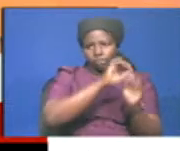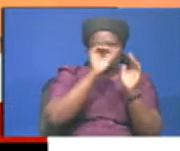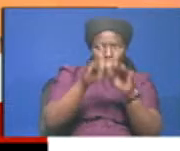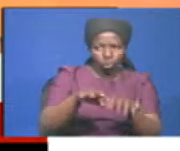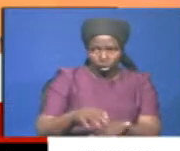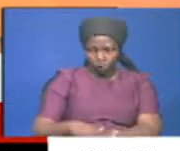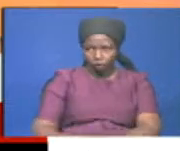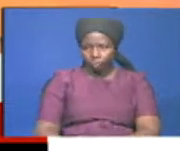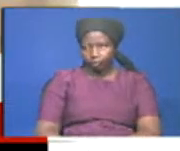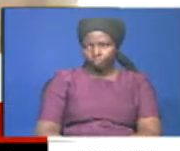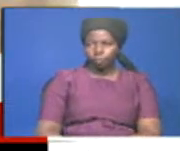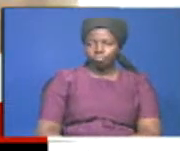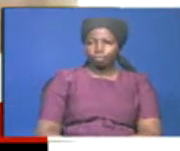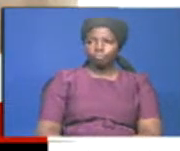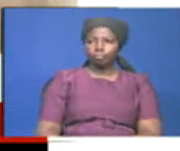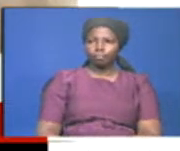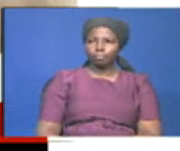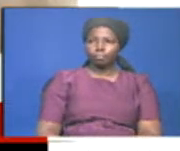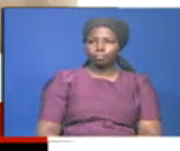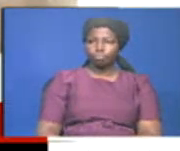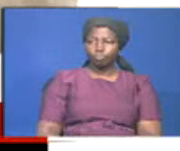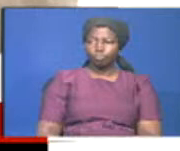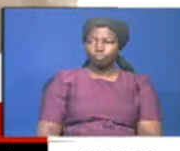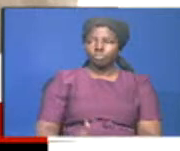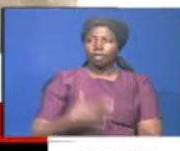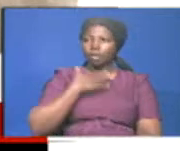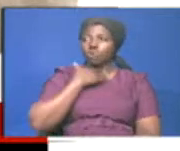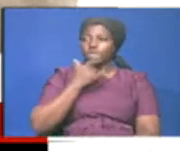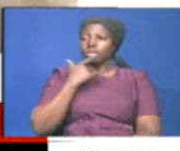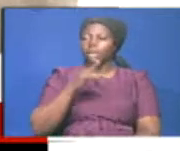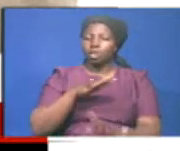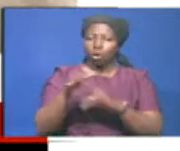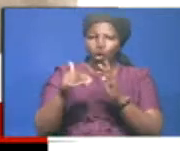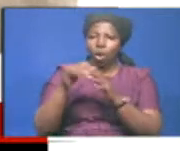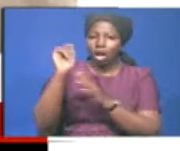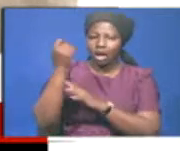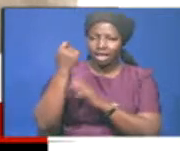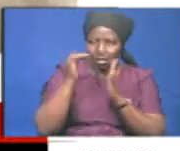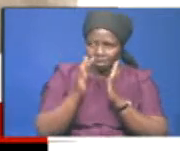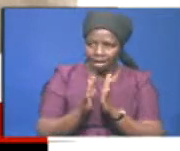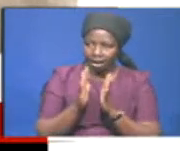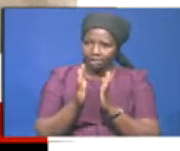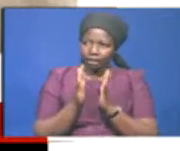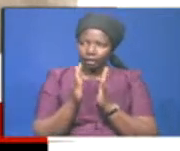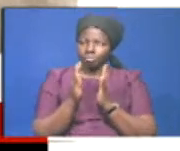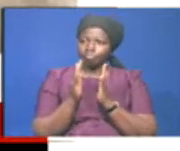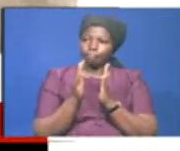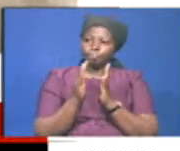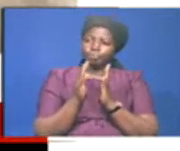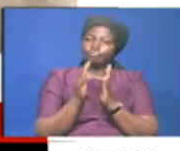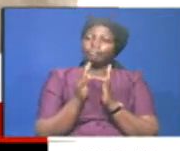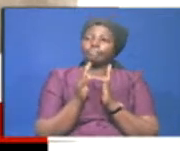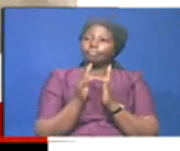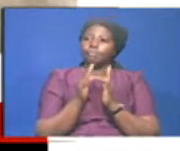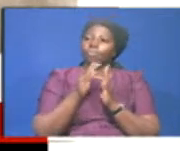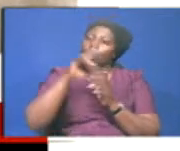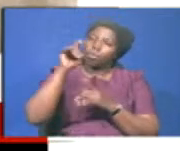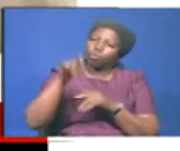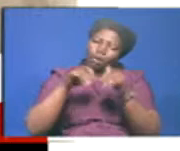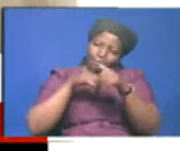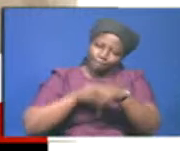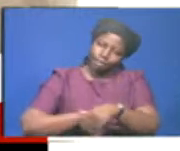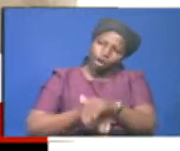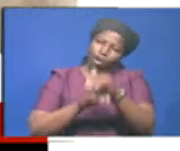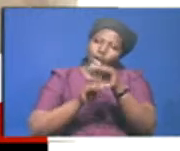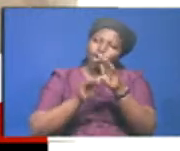Ningependa kuambia Wakenya wote kuwa tuweze kufuata sheria kwa